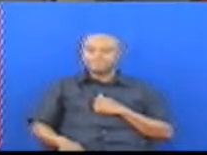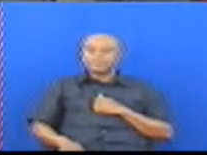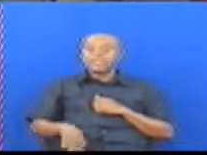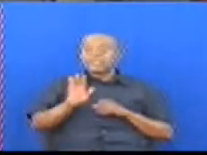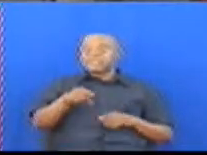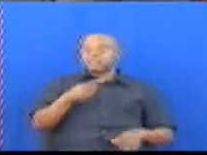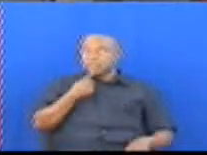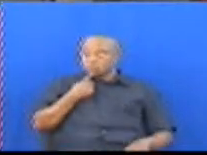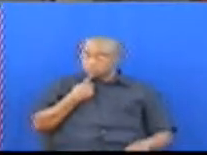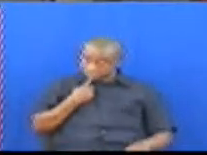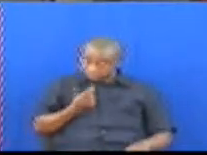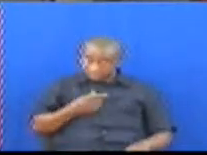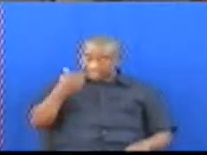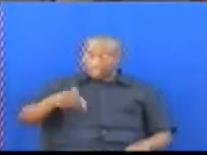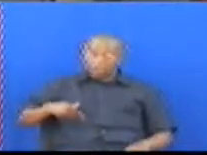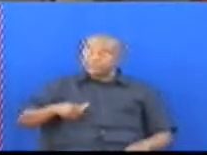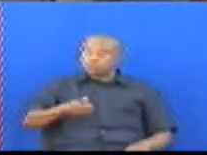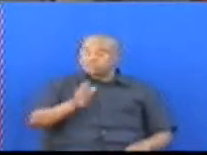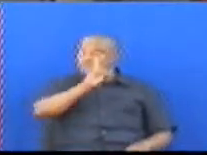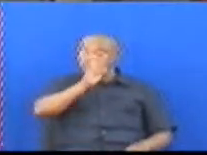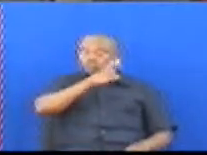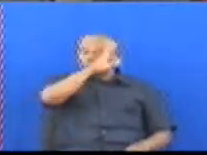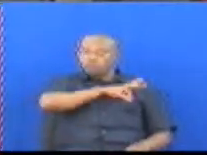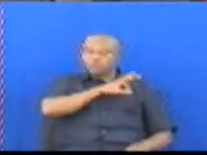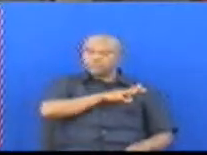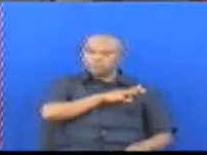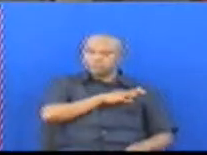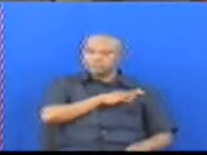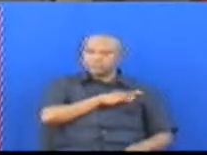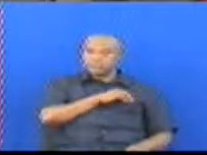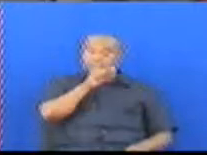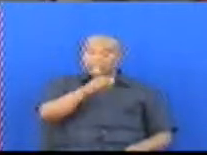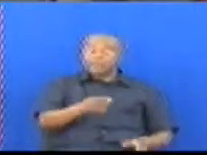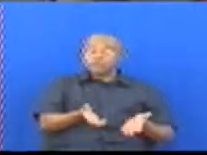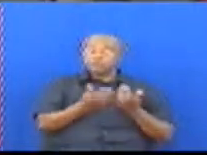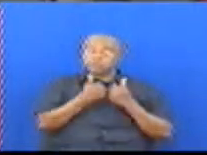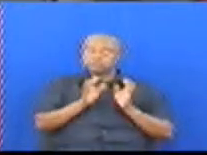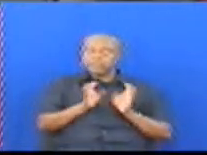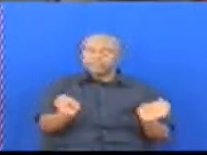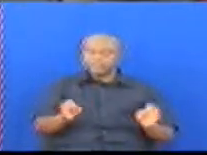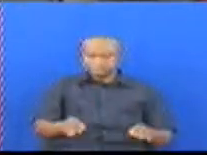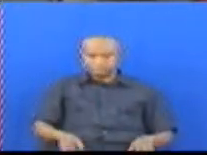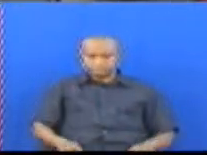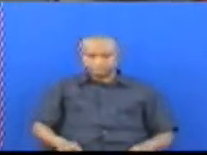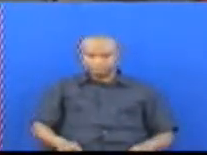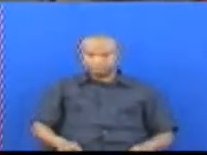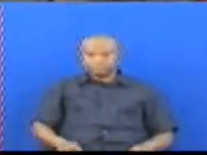officer badala ya employee, ili kwamba ziweze kutenganisha.